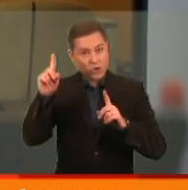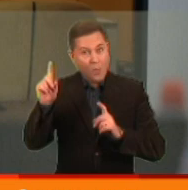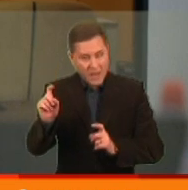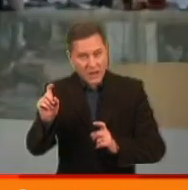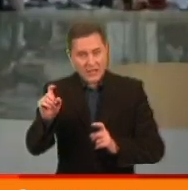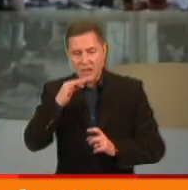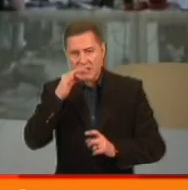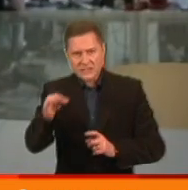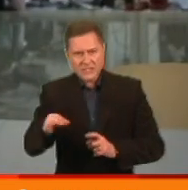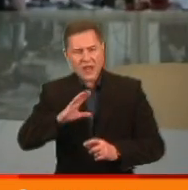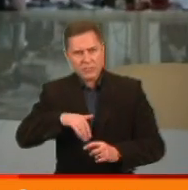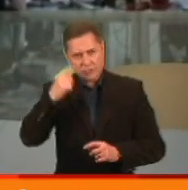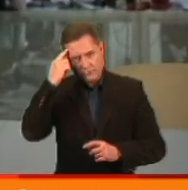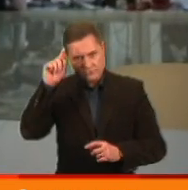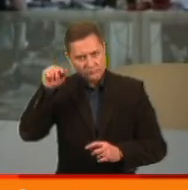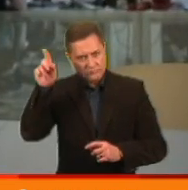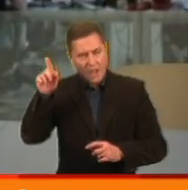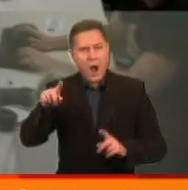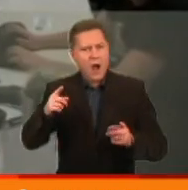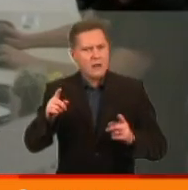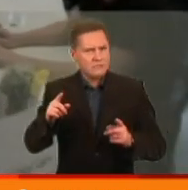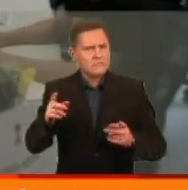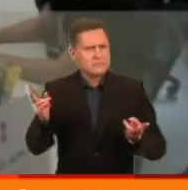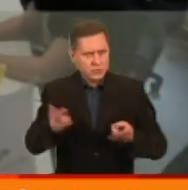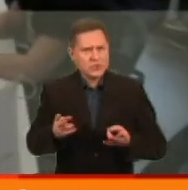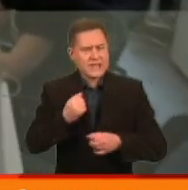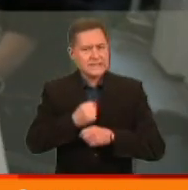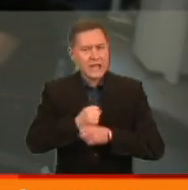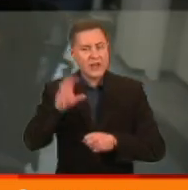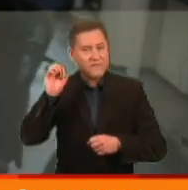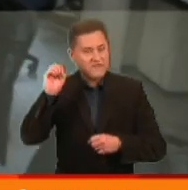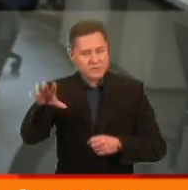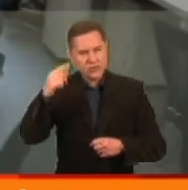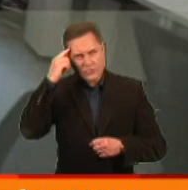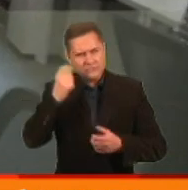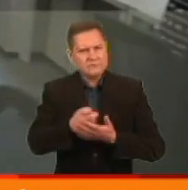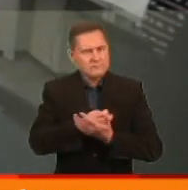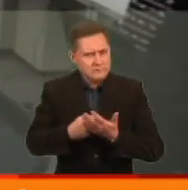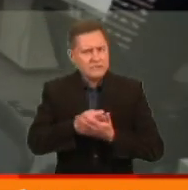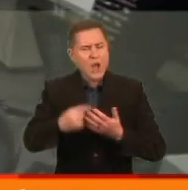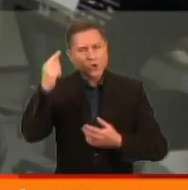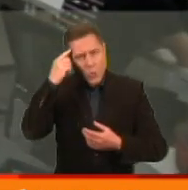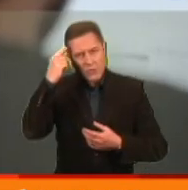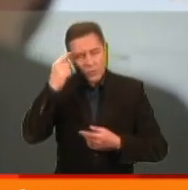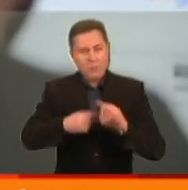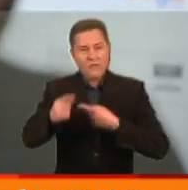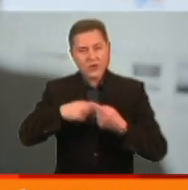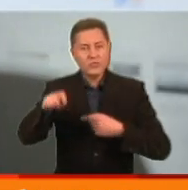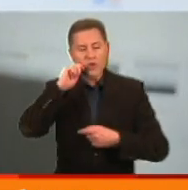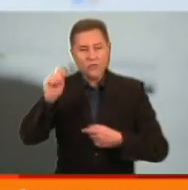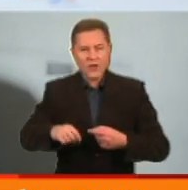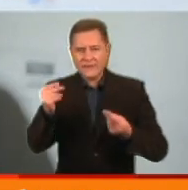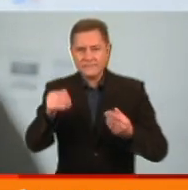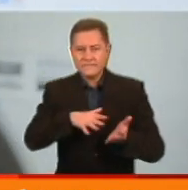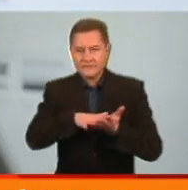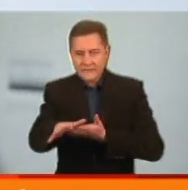мені осяніло, блін, чому б не зробити вспышку? Більше ні про що Влад думати не міг. Повернувшись в Україну, хлопець усі свої заощадження витрачає